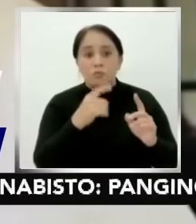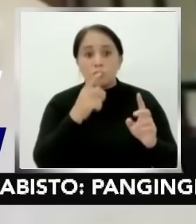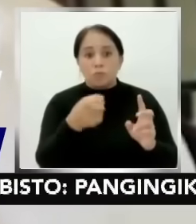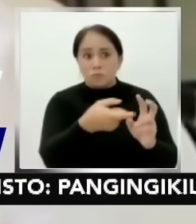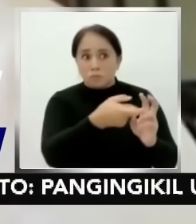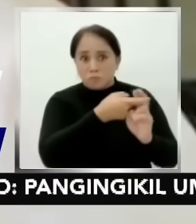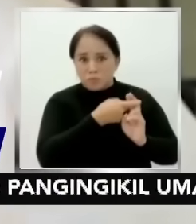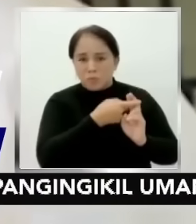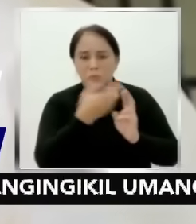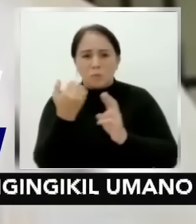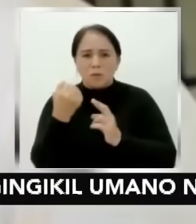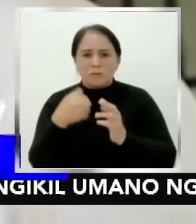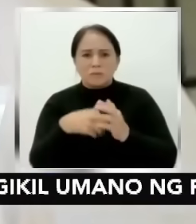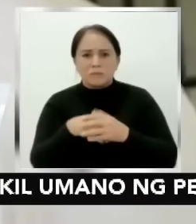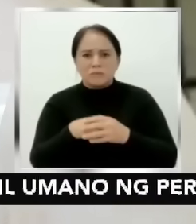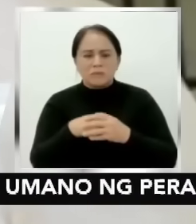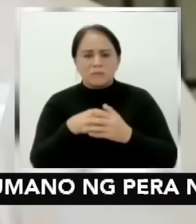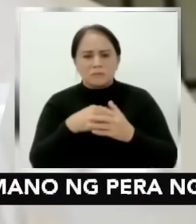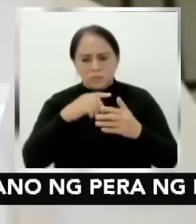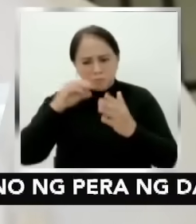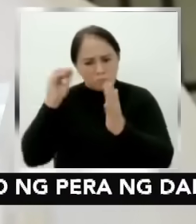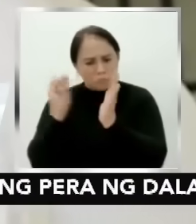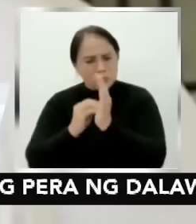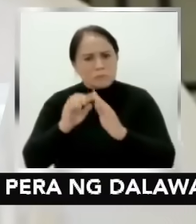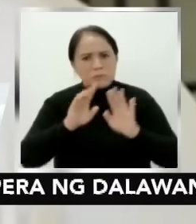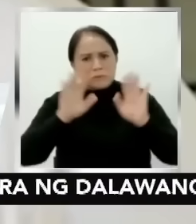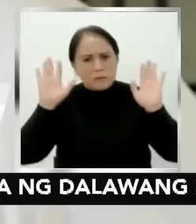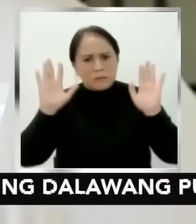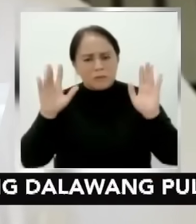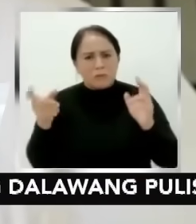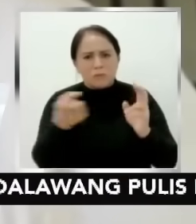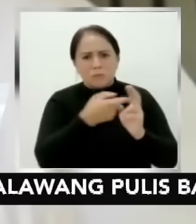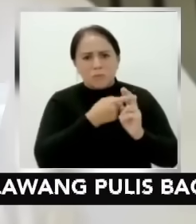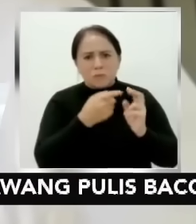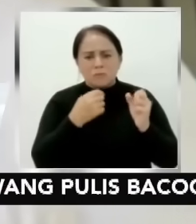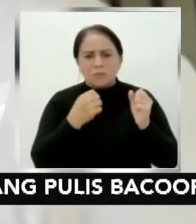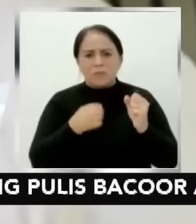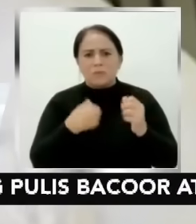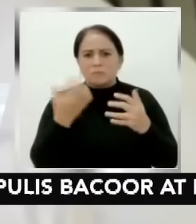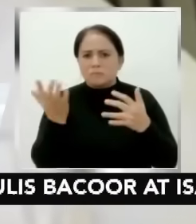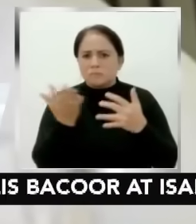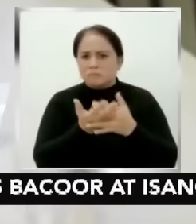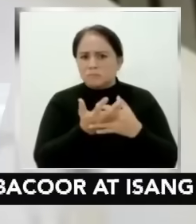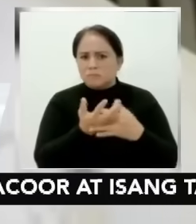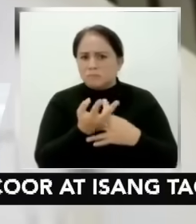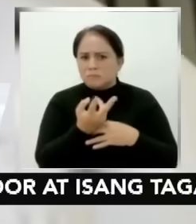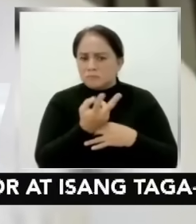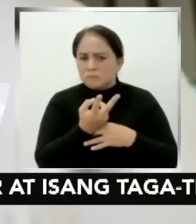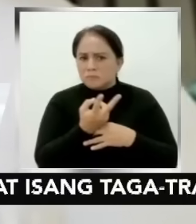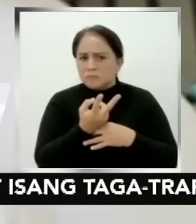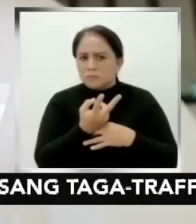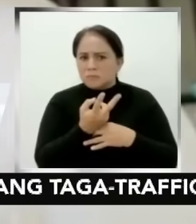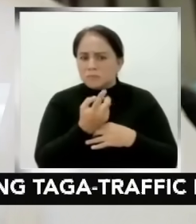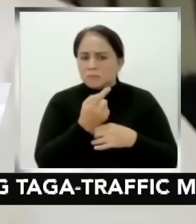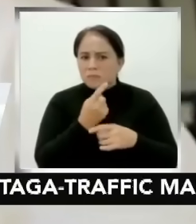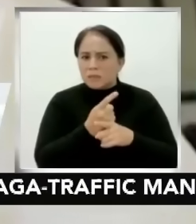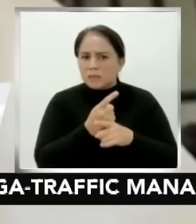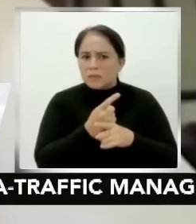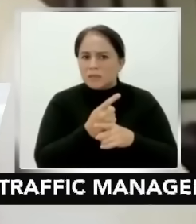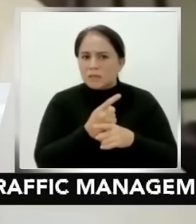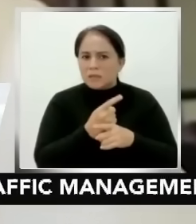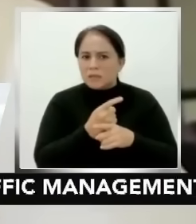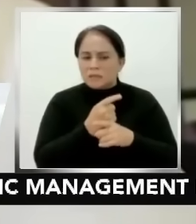na surrender ito? Kung inabdak ito, di tatamnan na ng kasong masama ito. Hindi ba? Hindi ka nag-aabdak,